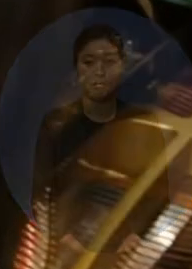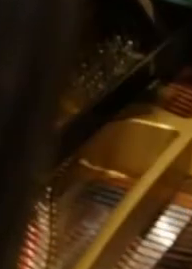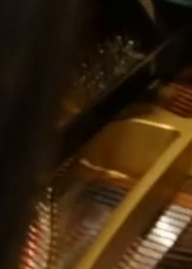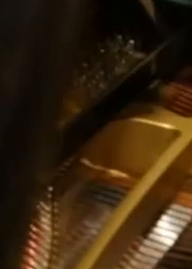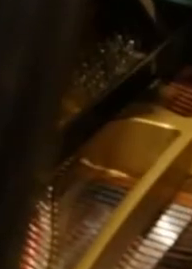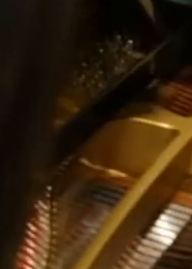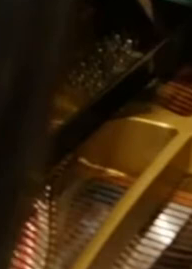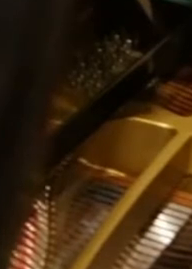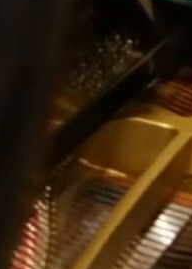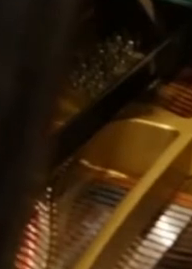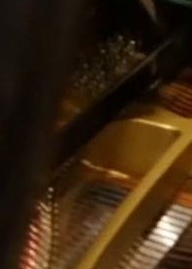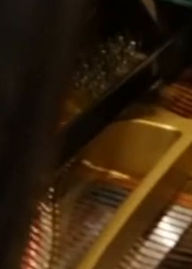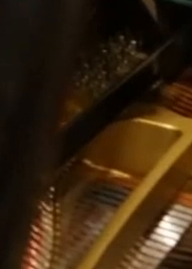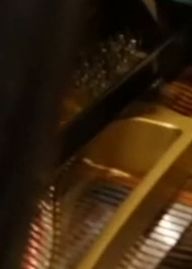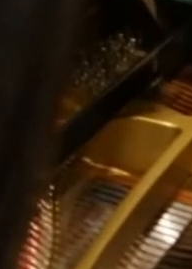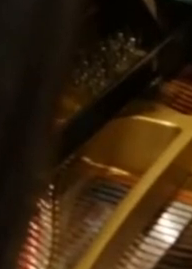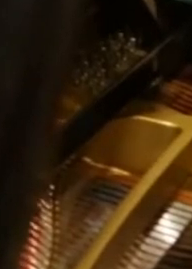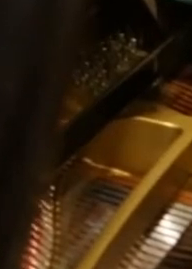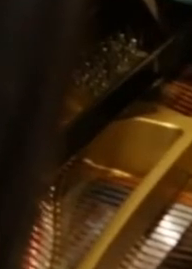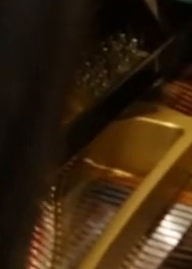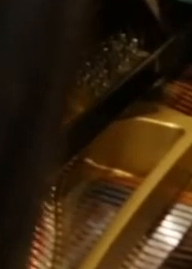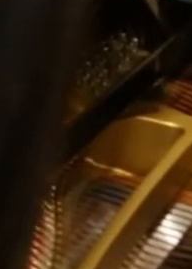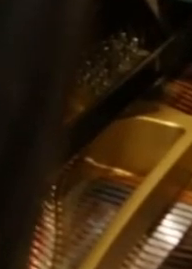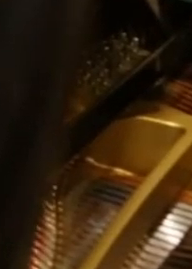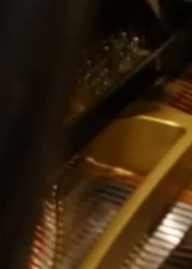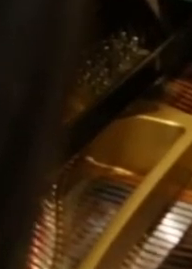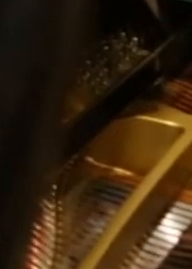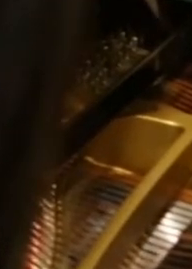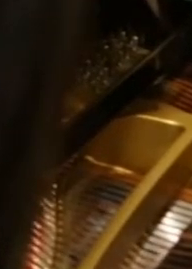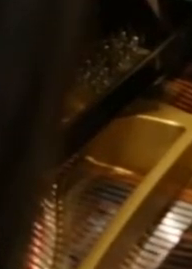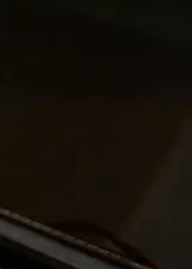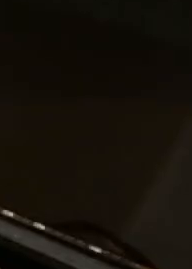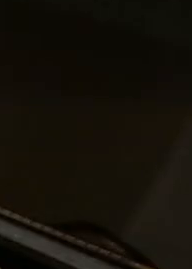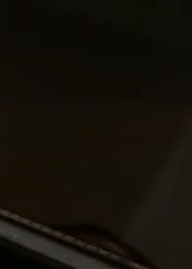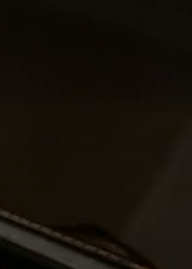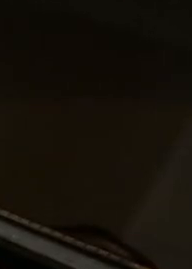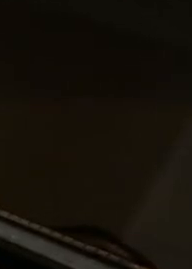마 하면 돼요, 안 돼요? 안 돼요. 마, 마.